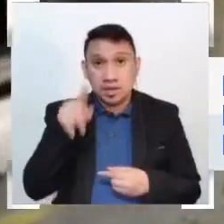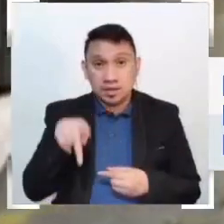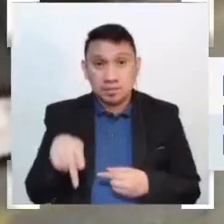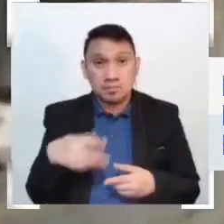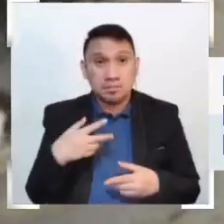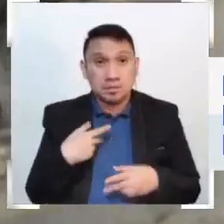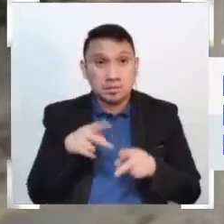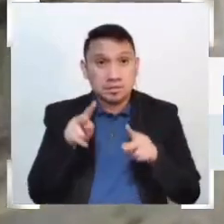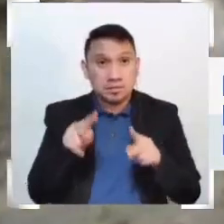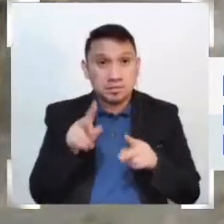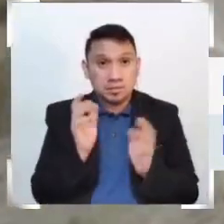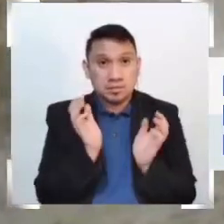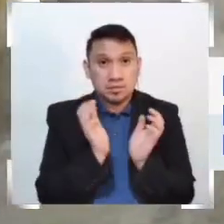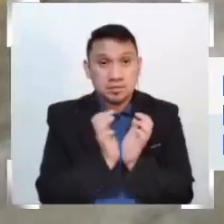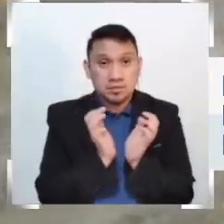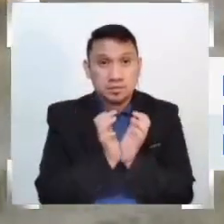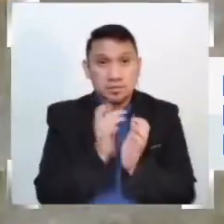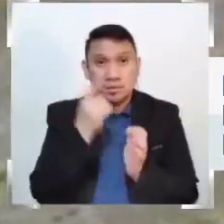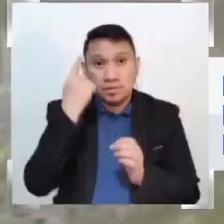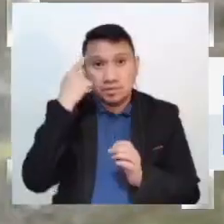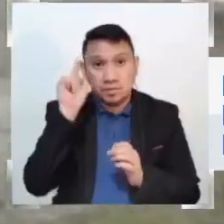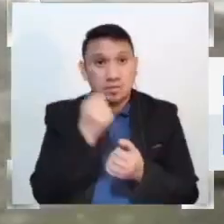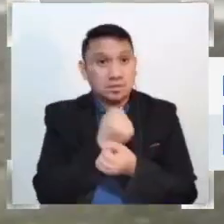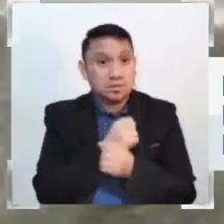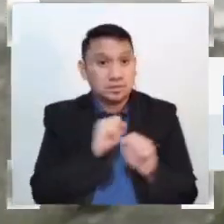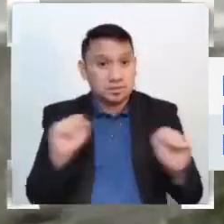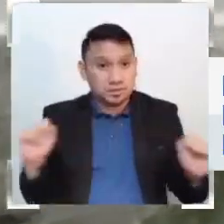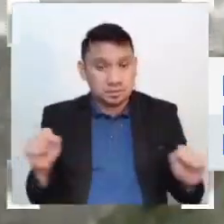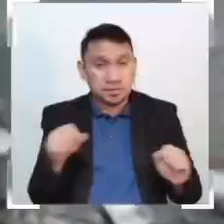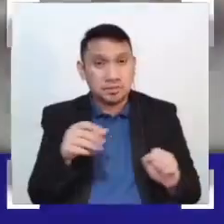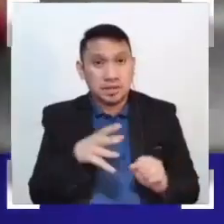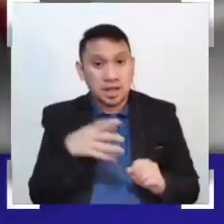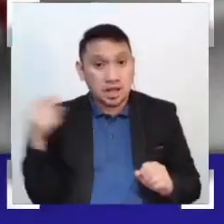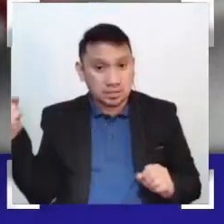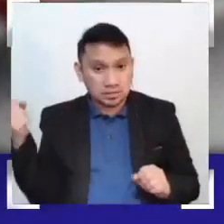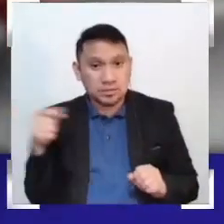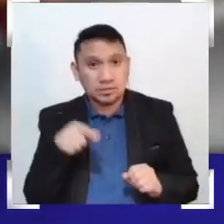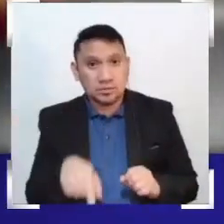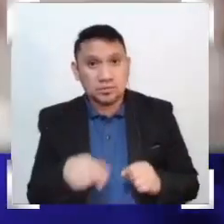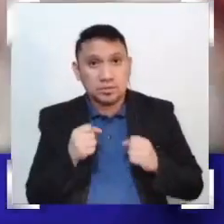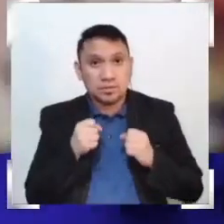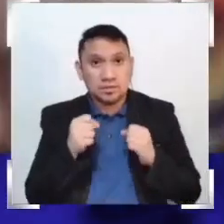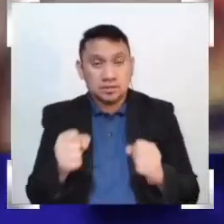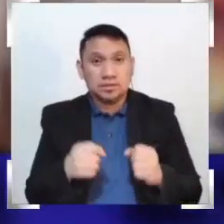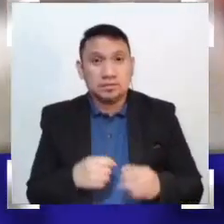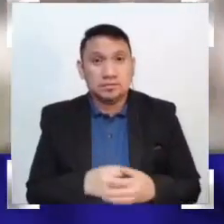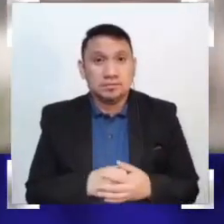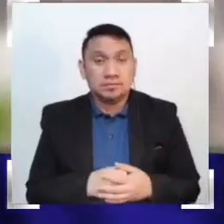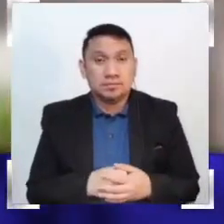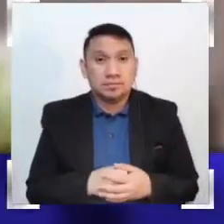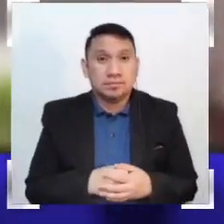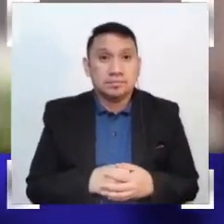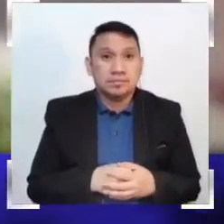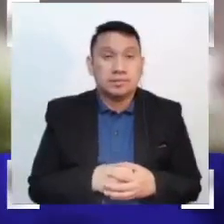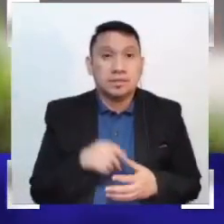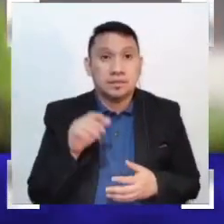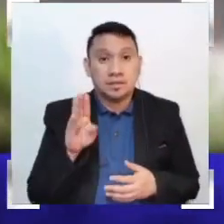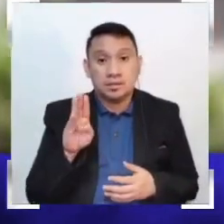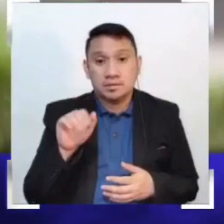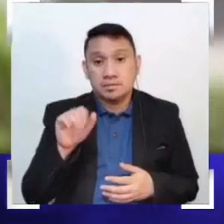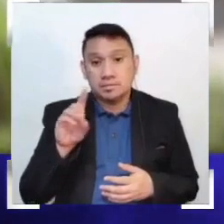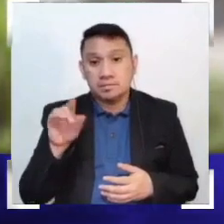ng DSWD para sagipin sa mga kalsada ng Kamaynilaan. Doon lang po natin itong mga badyaw at aita para sila